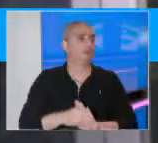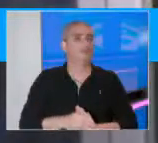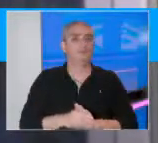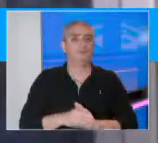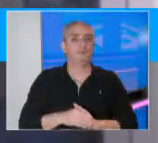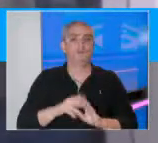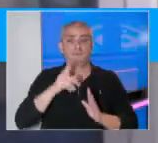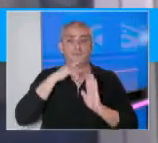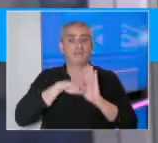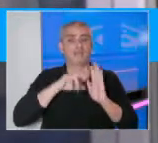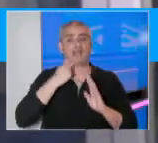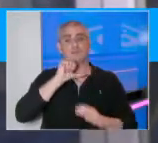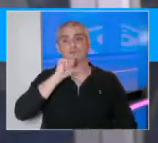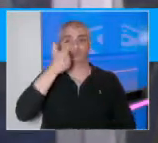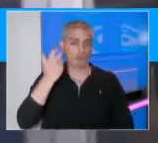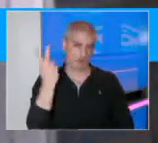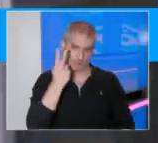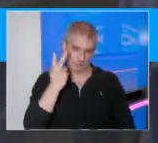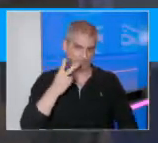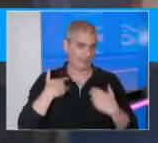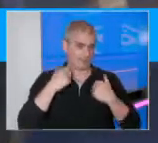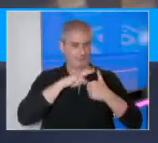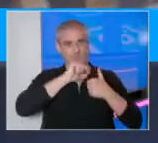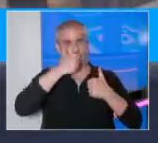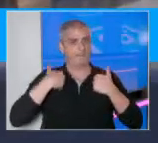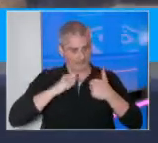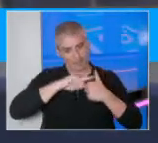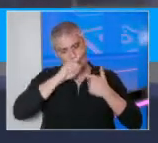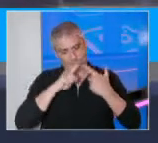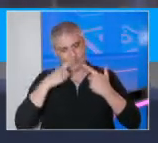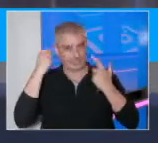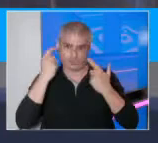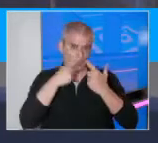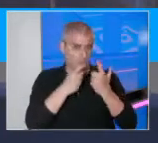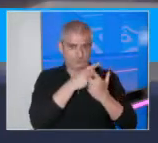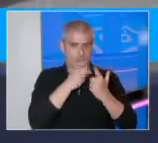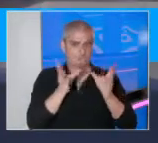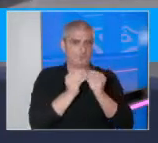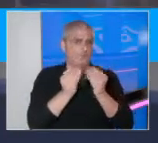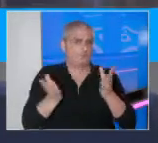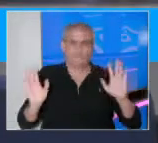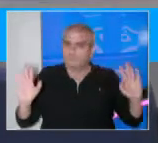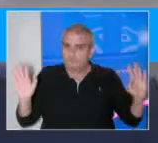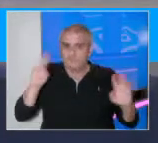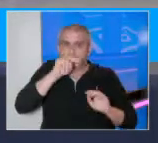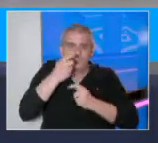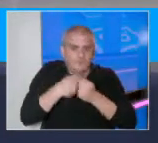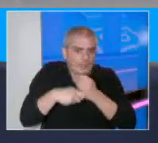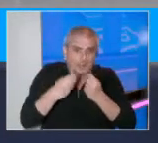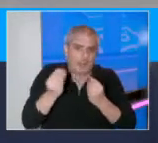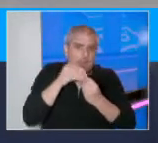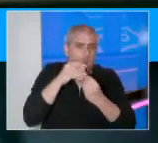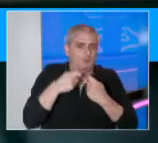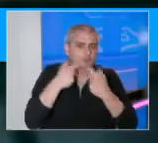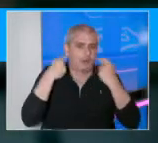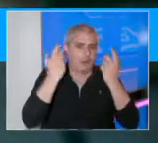סדר עדיפות ראשון במעלה, כמובן אחרי ביטחון, או לצד הביטחון, לא אחרי. וזהו, וכל הנושא הכלכלי הוא נגזרת של